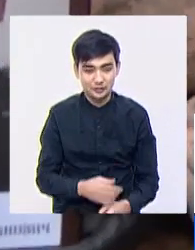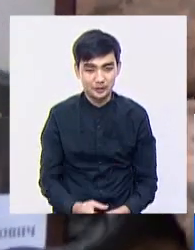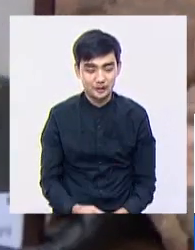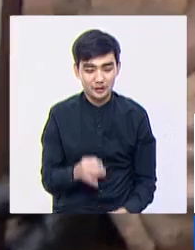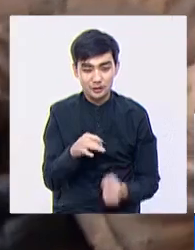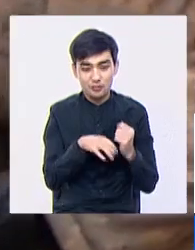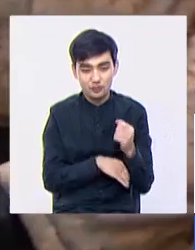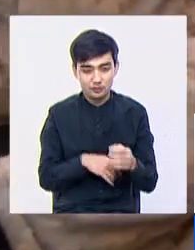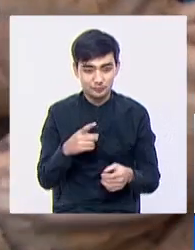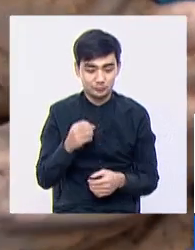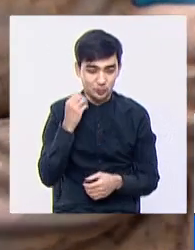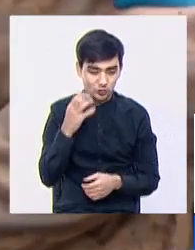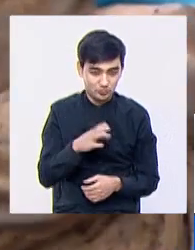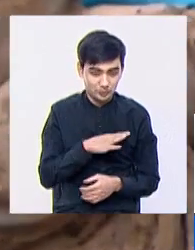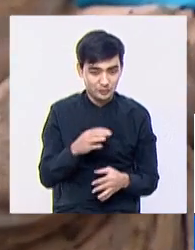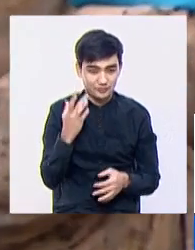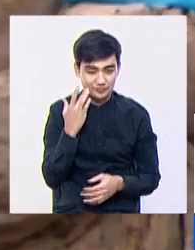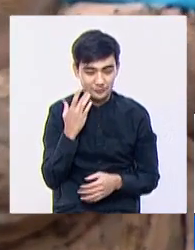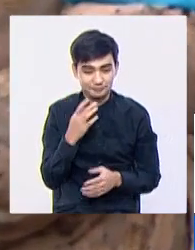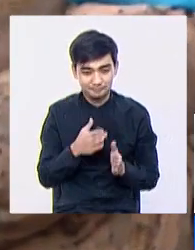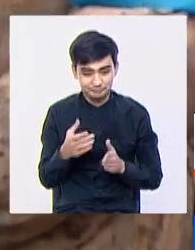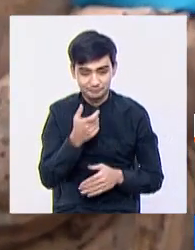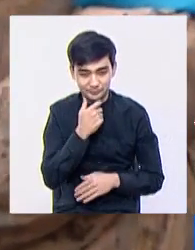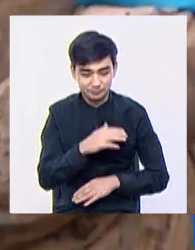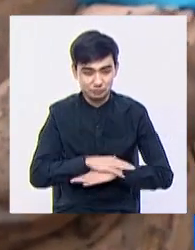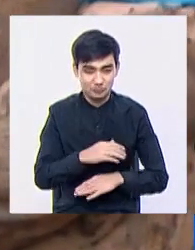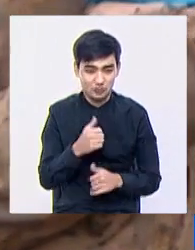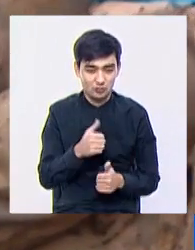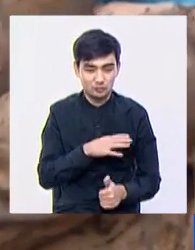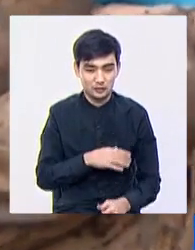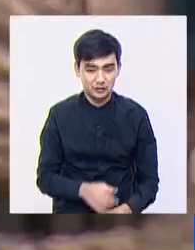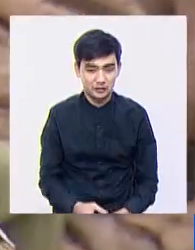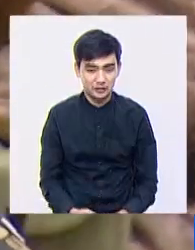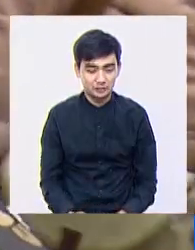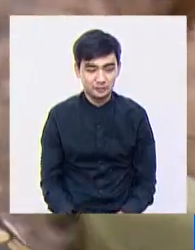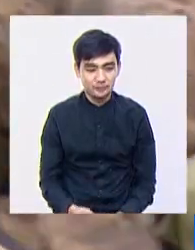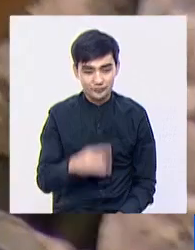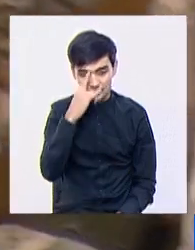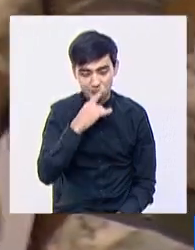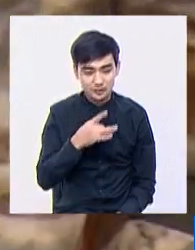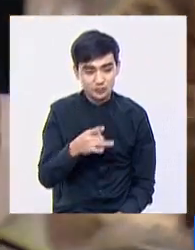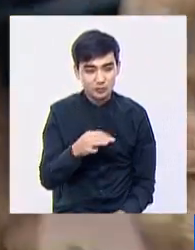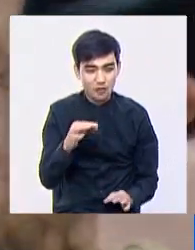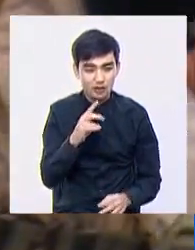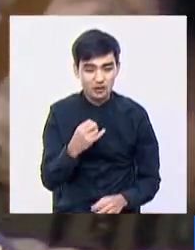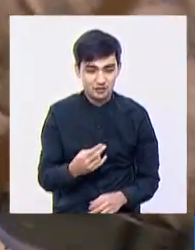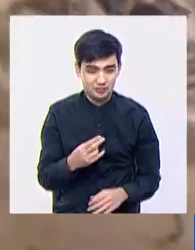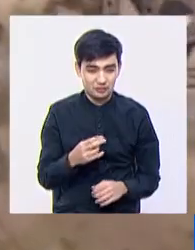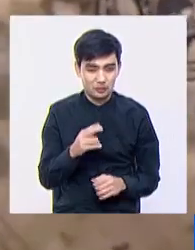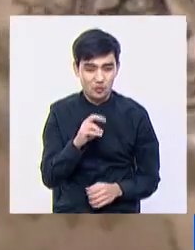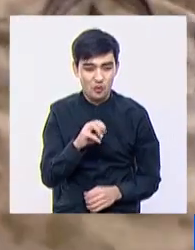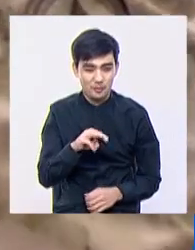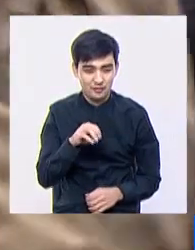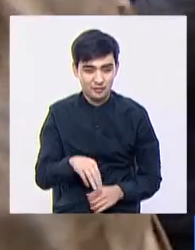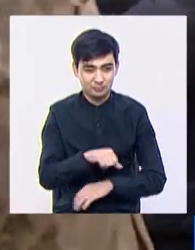Сонда керемет ақылды, сегіз қырлы, бір сырлы жігіт болатын. Қазақстан Республикасы ұлттық қауіпсіздік комитетіне қарасты